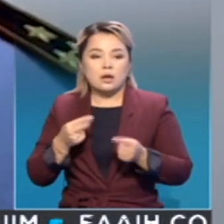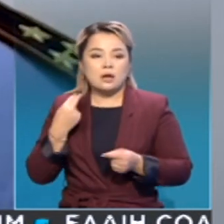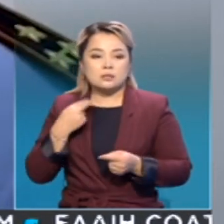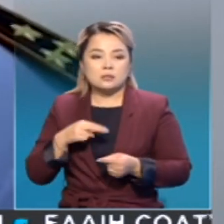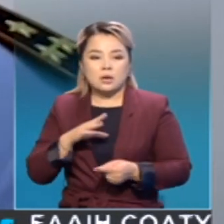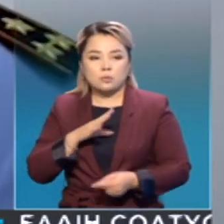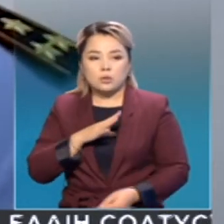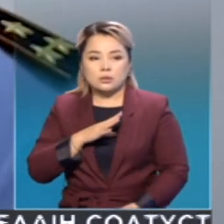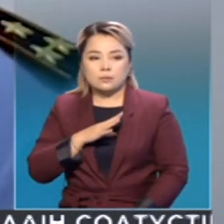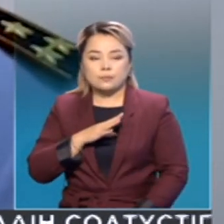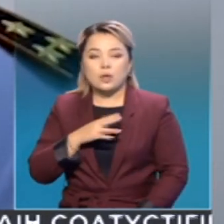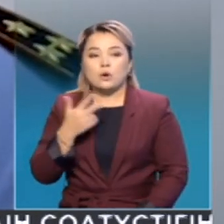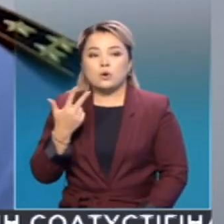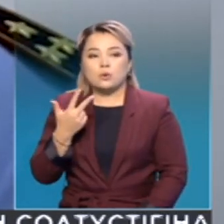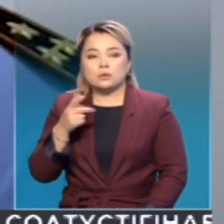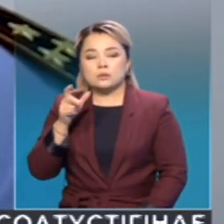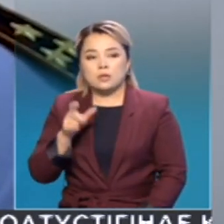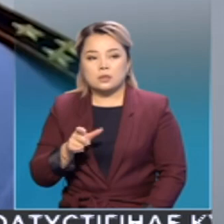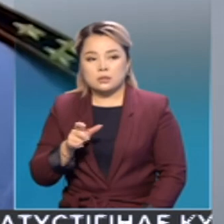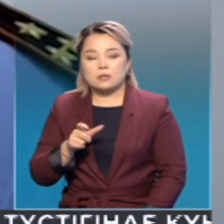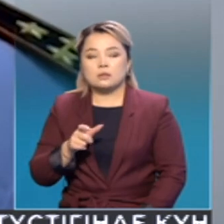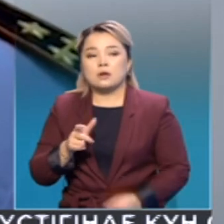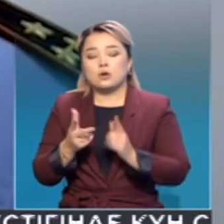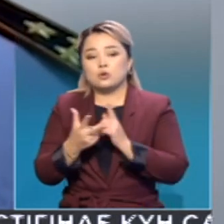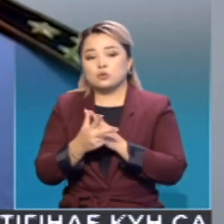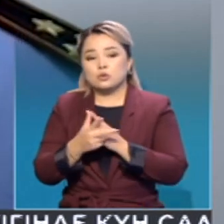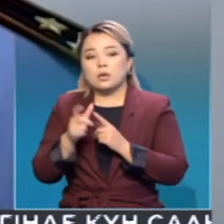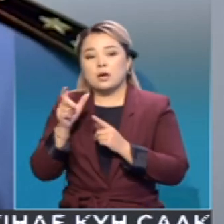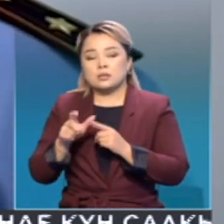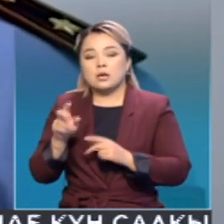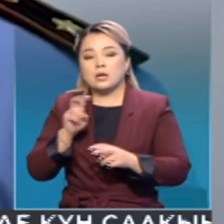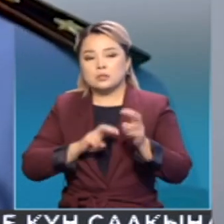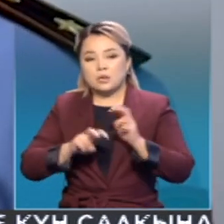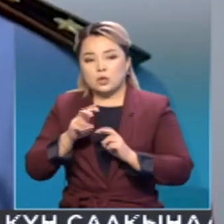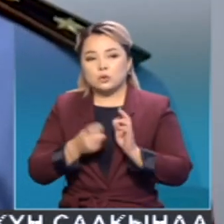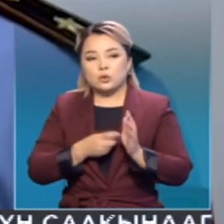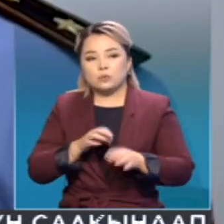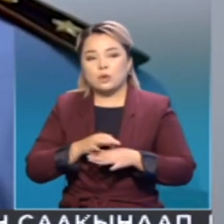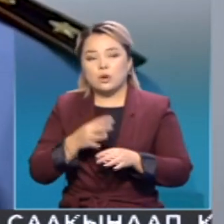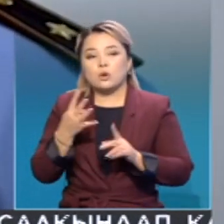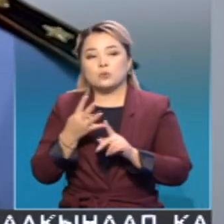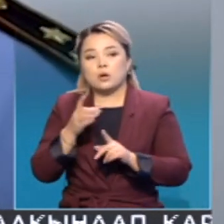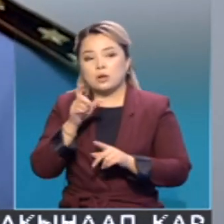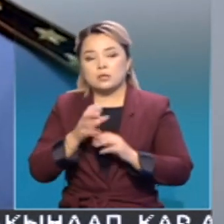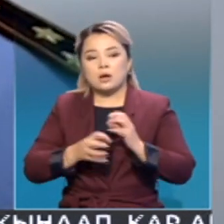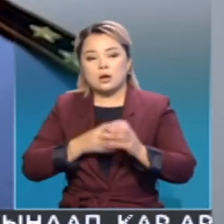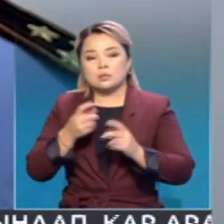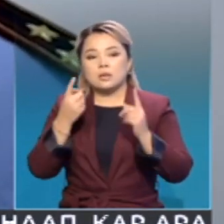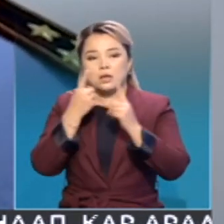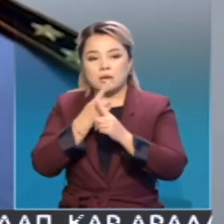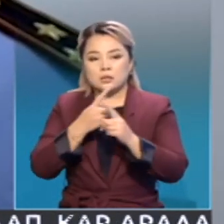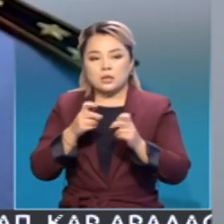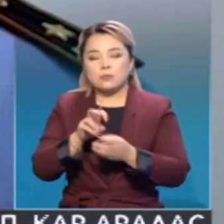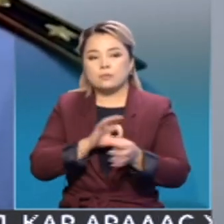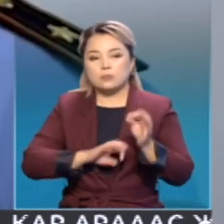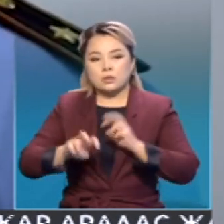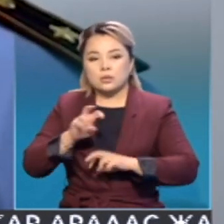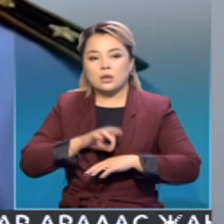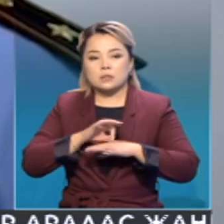қамаққа алынды. Үшінші тұлғамен тергеу әрекеттері жүргізіліп жатыр. 4-ші күдікті халықаралық іздеуге жарияланды. Одан